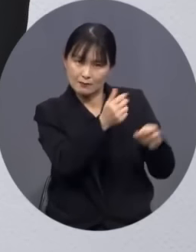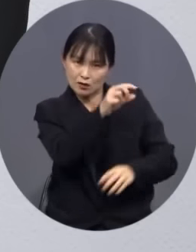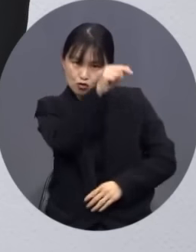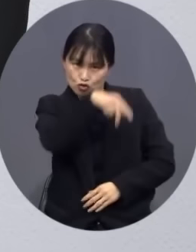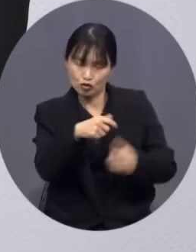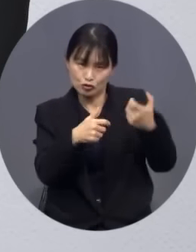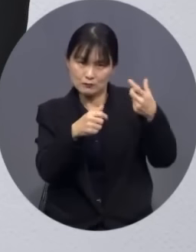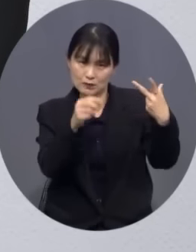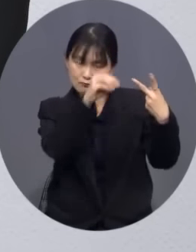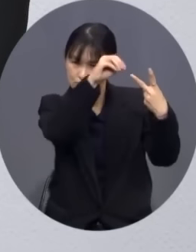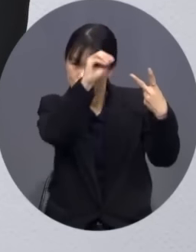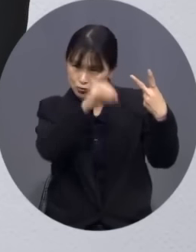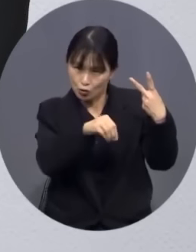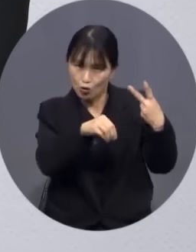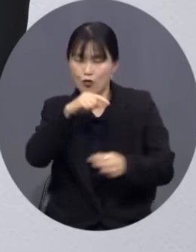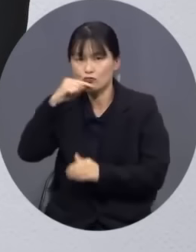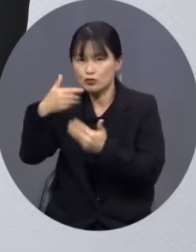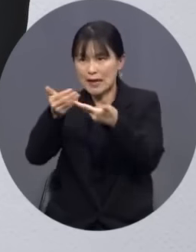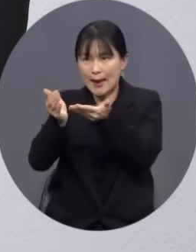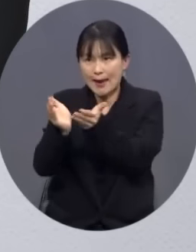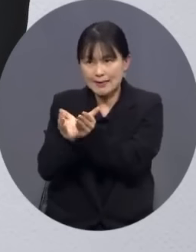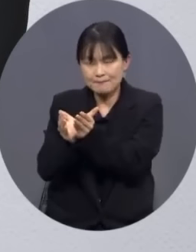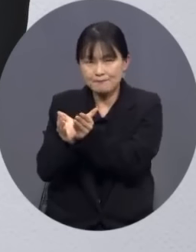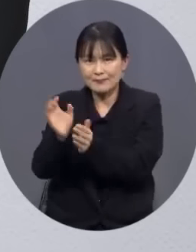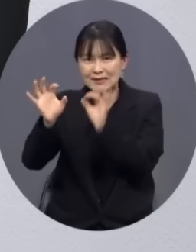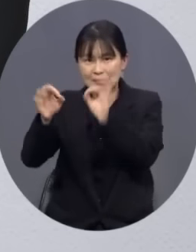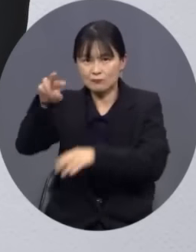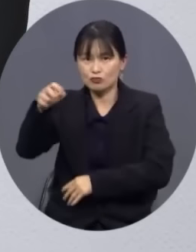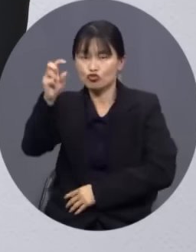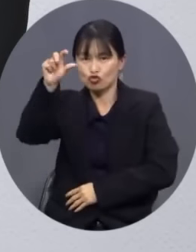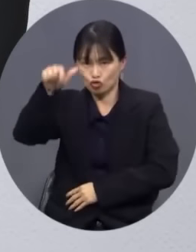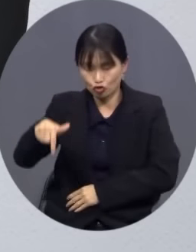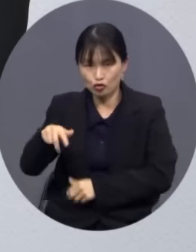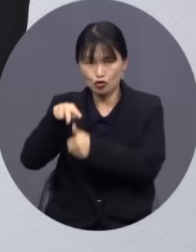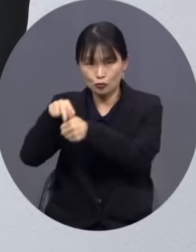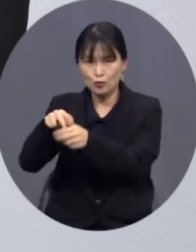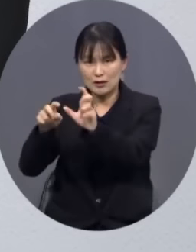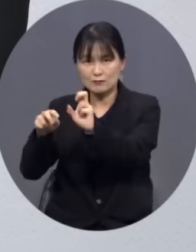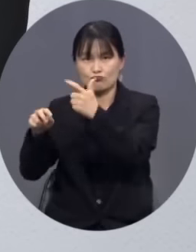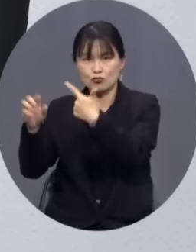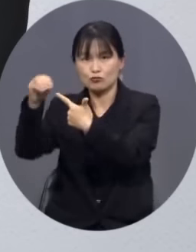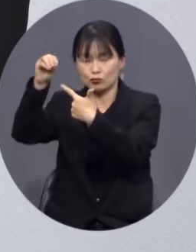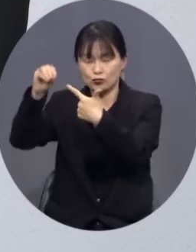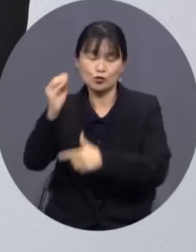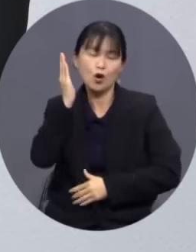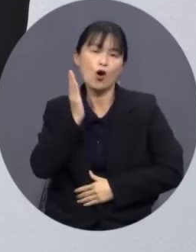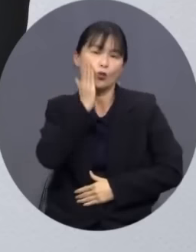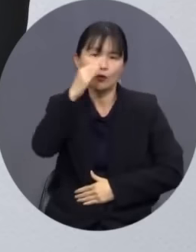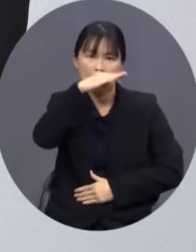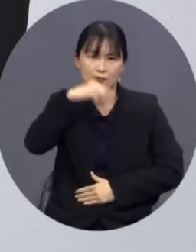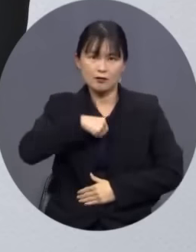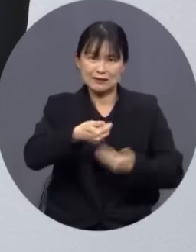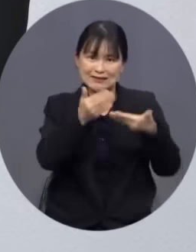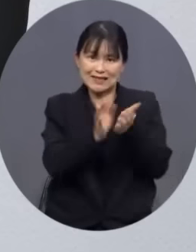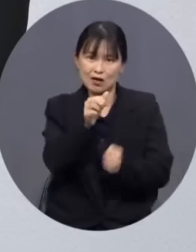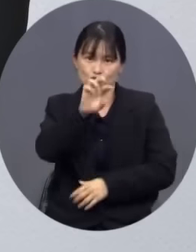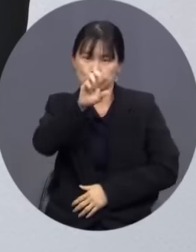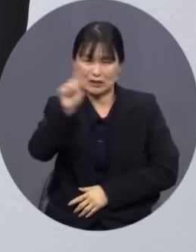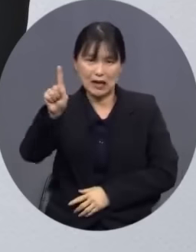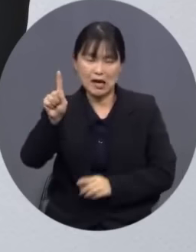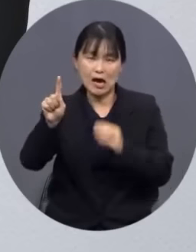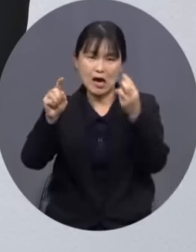후보 62% 국민의 힘 김승욱 후보 26% 녹색 정의당 강순화 후보